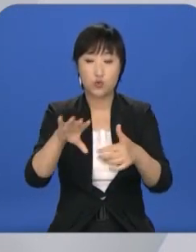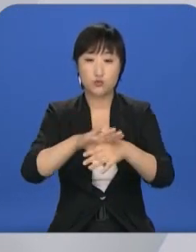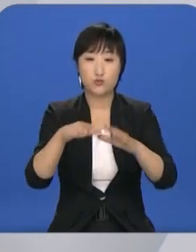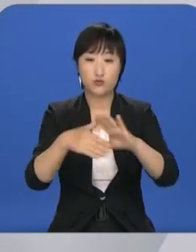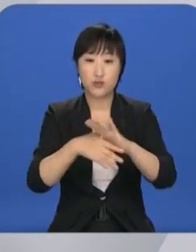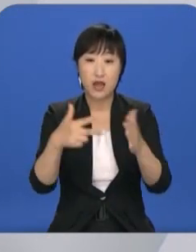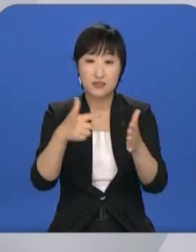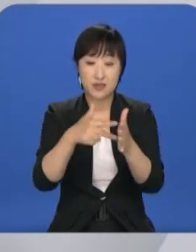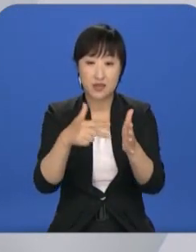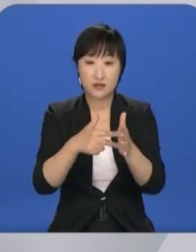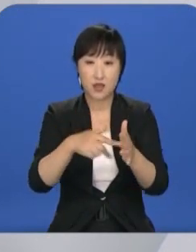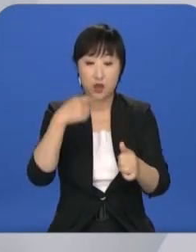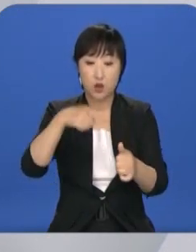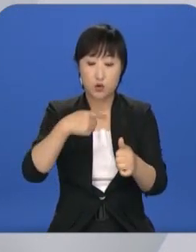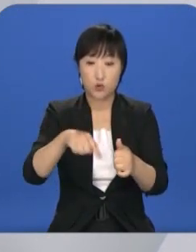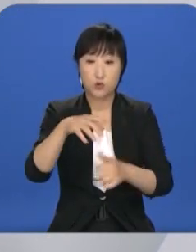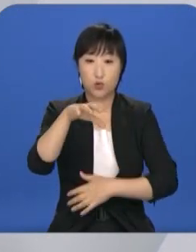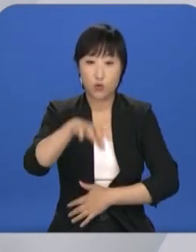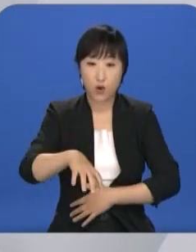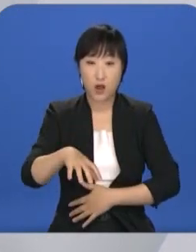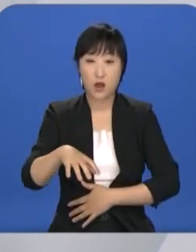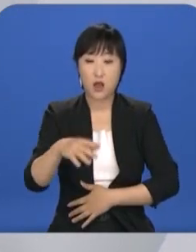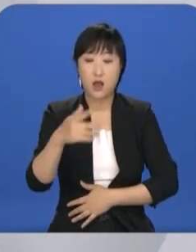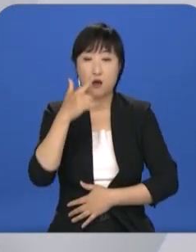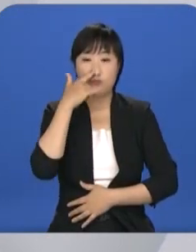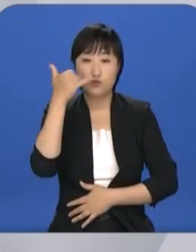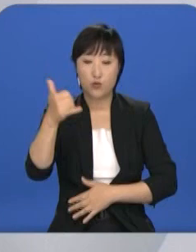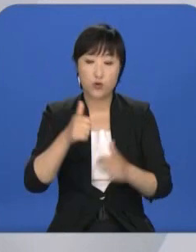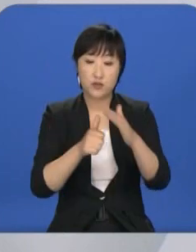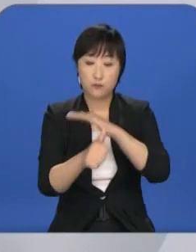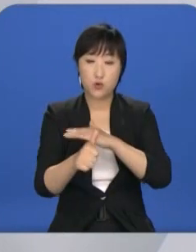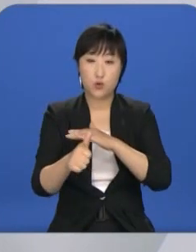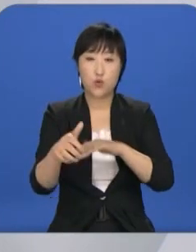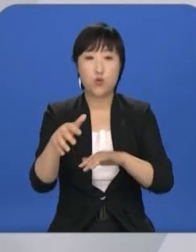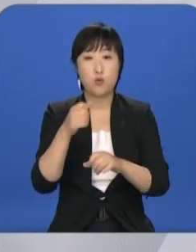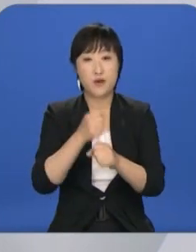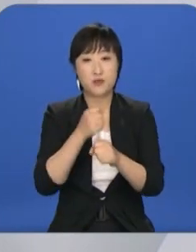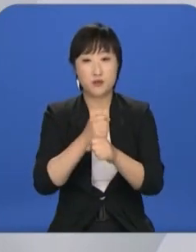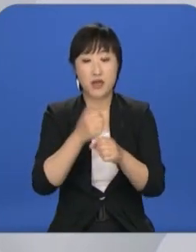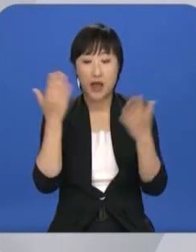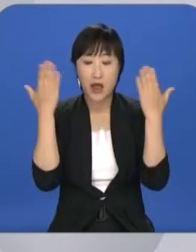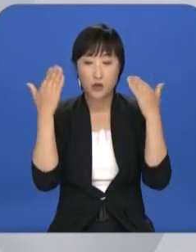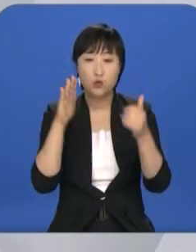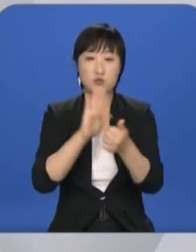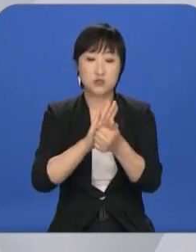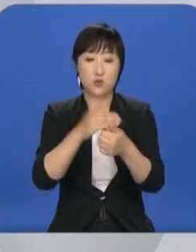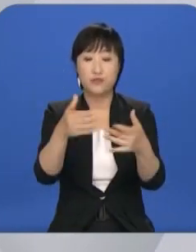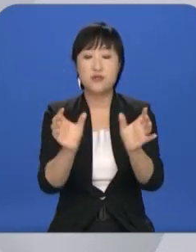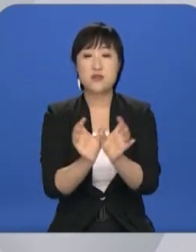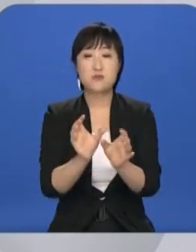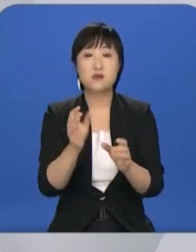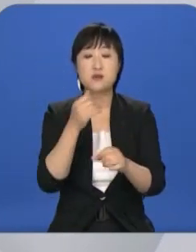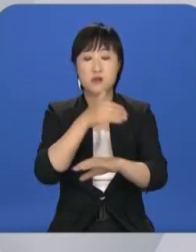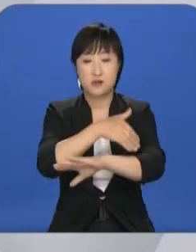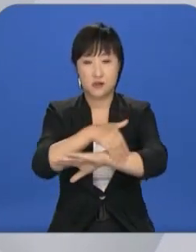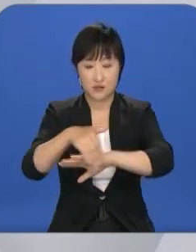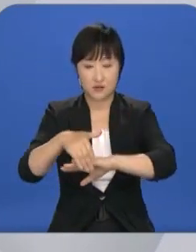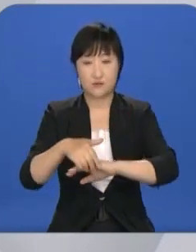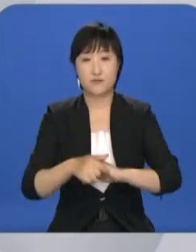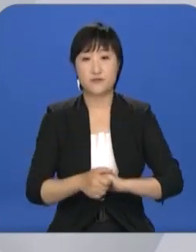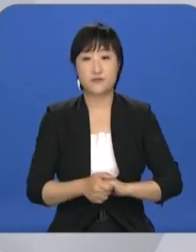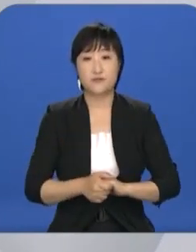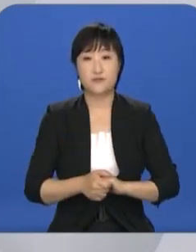진도교육문화예술재단의 군청, 교육청 공무원과 학부모 대표로 구성된 학교 지원팀을 운영할